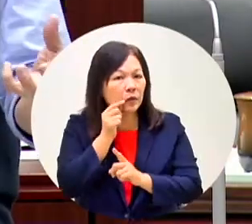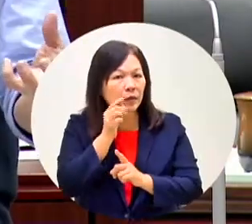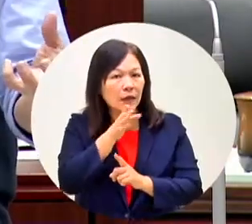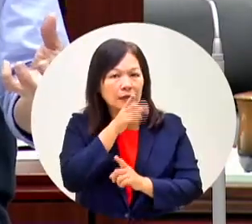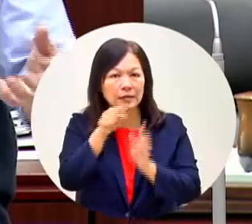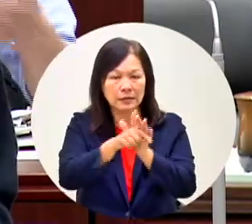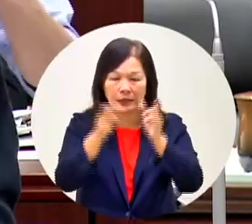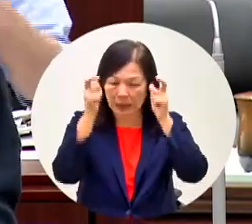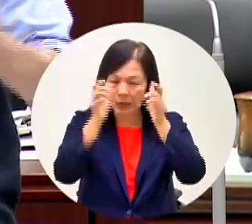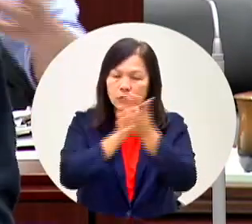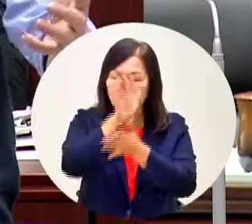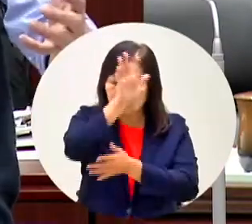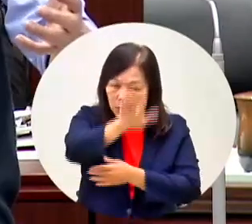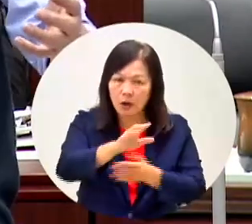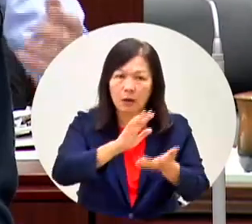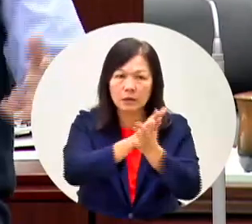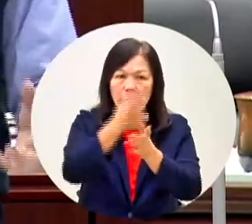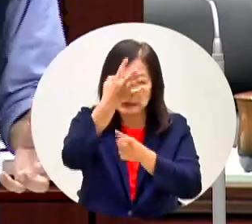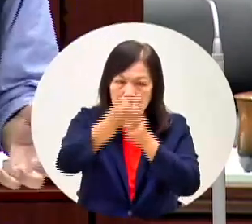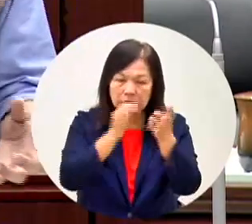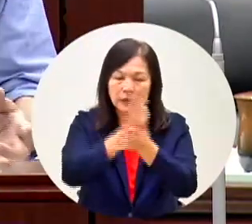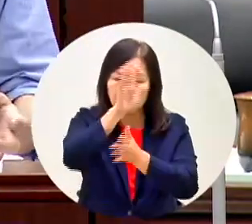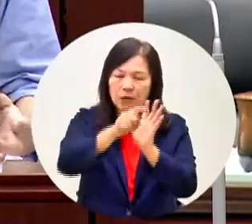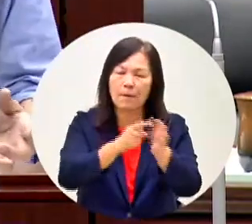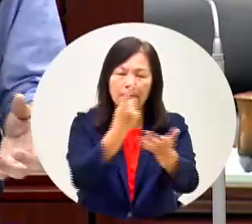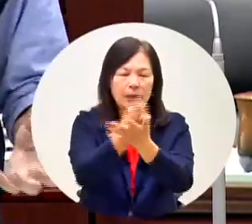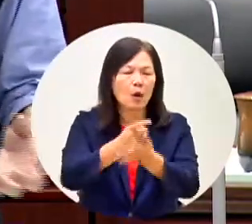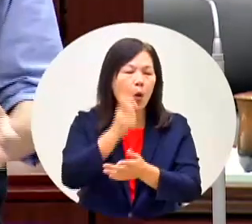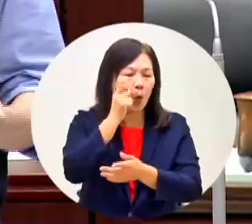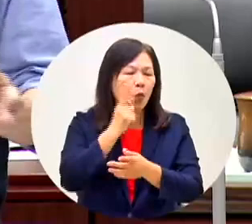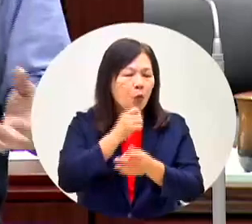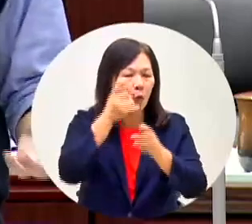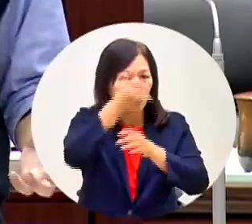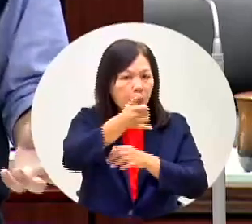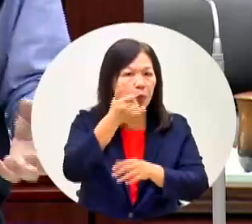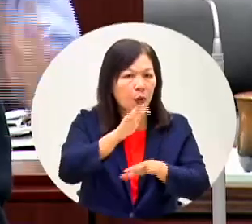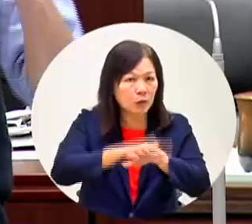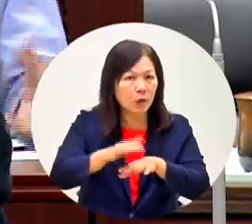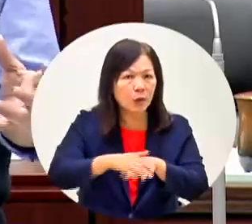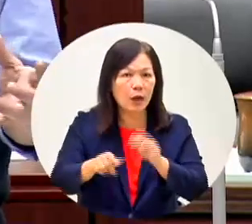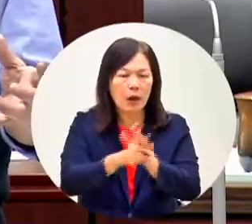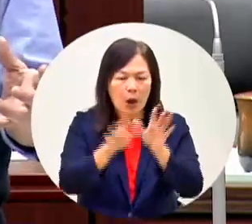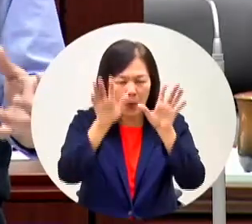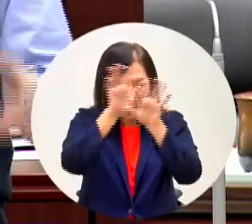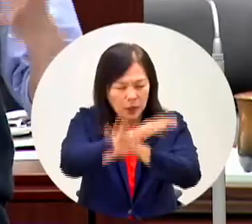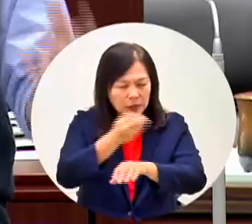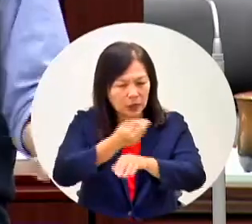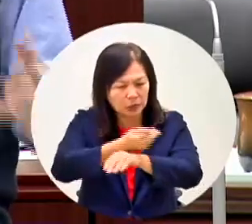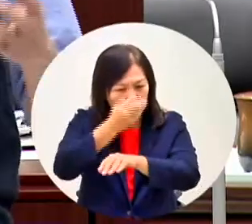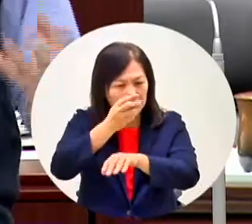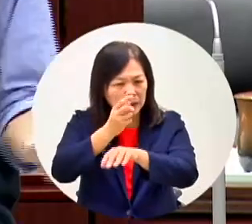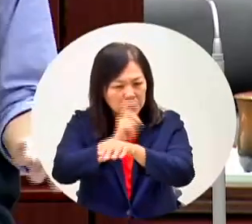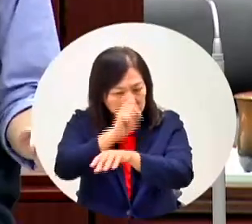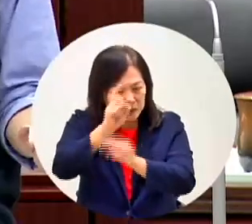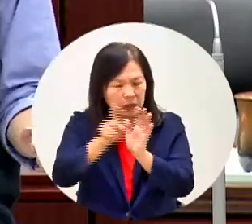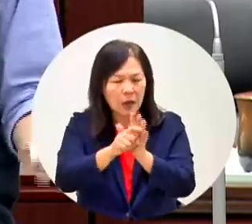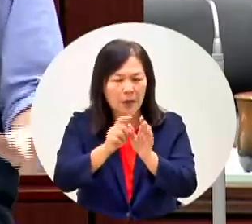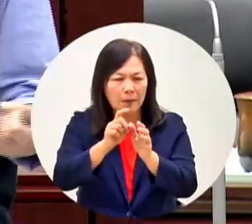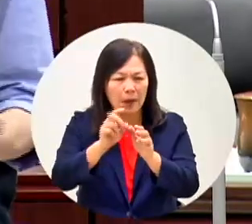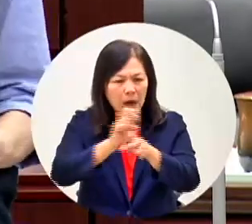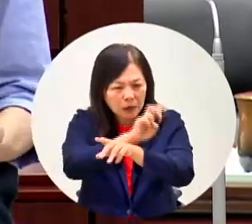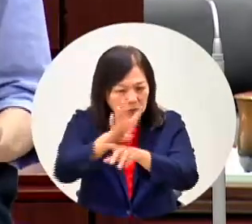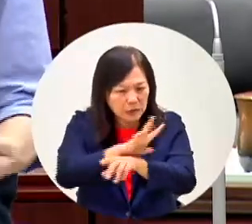之后的天堂。晚上九点十点，旗津可以24小时，一年365天都提供非常快乐的购